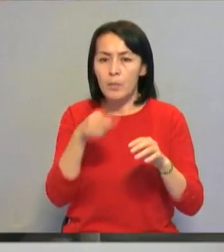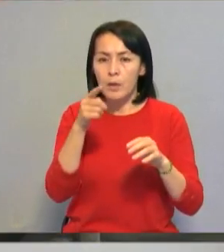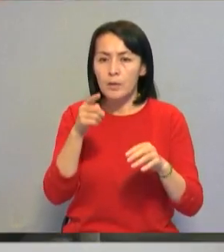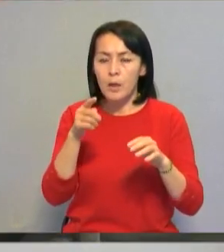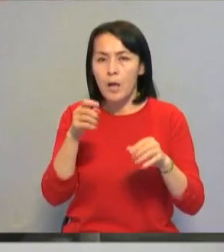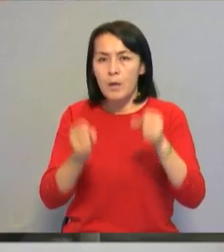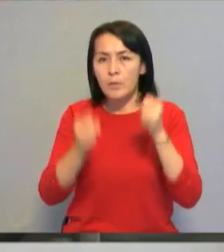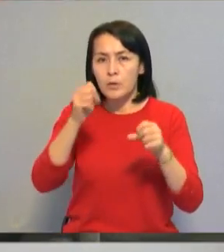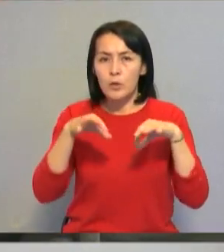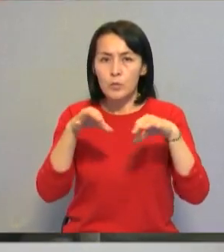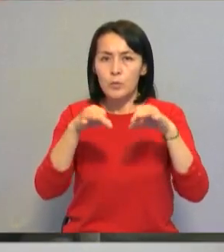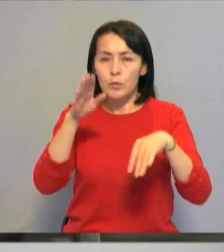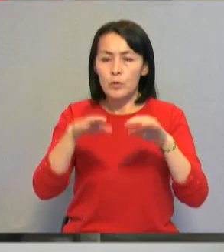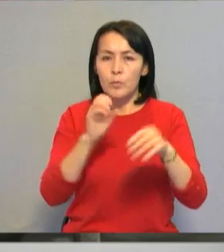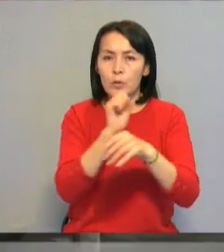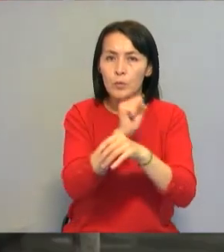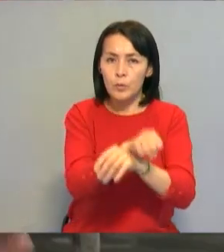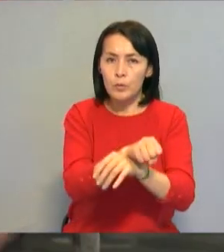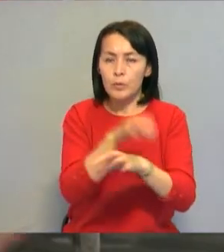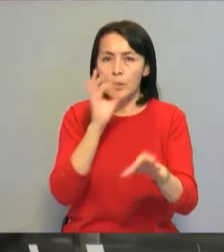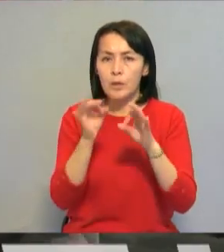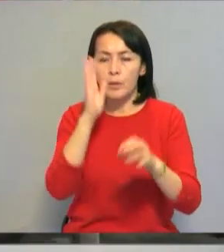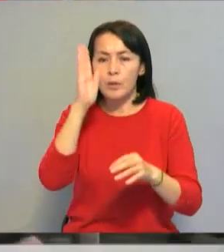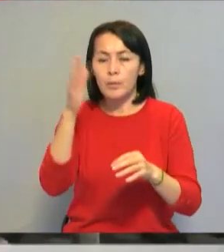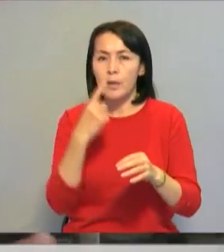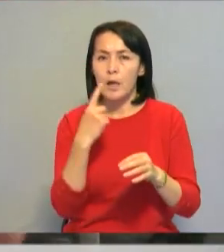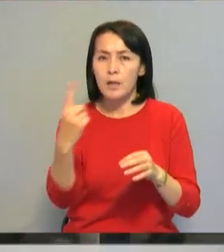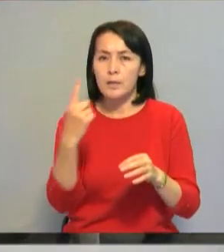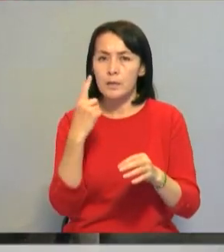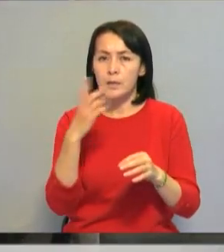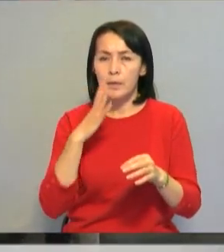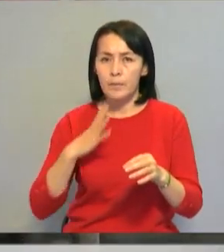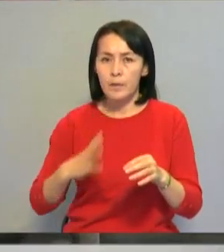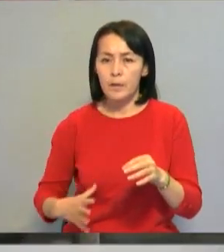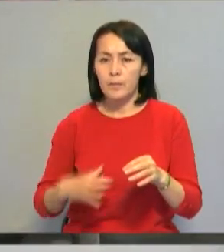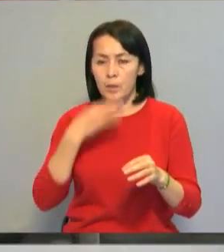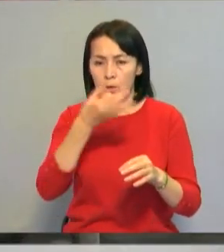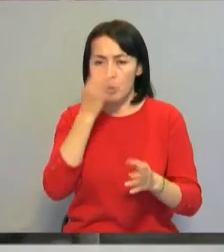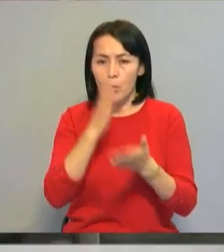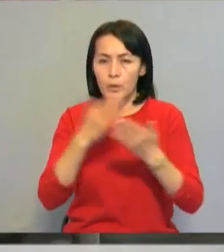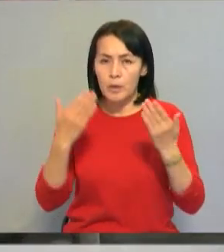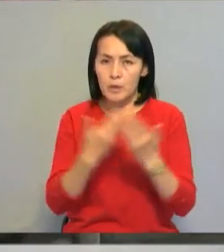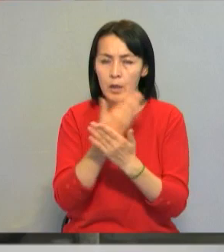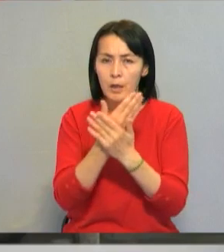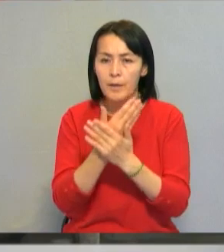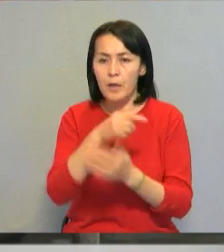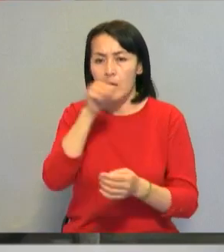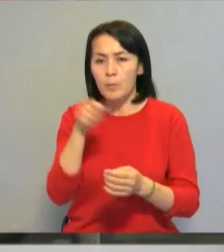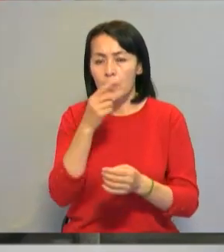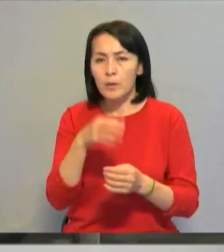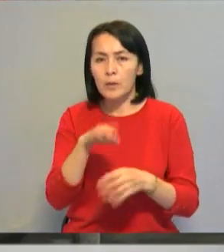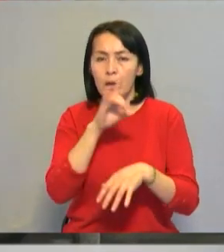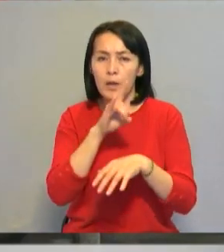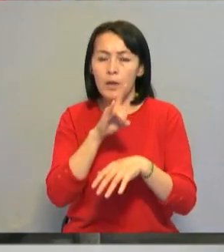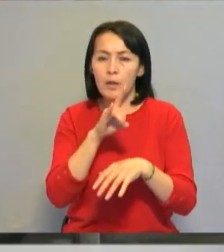де жақсы болады. И жаңалдегендей тоқтауы да жақсы болады. И расстояние сақтап әдемі айдағаныңа жауап береді жаңа балондар. И бұшни балондар